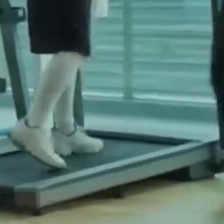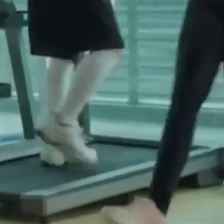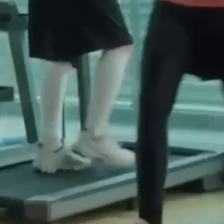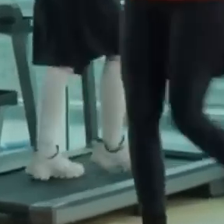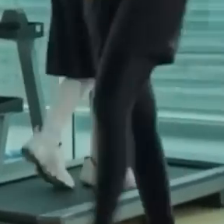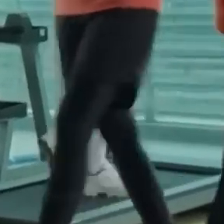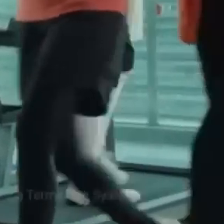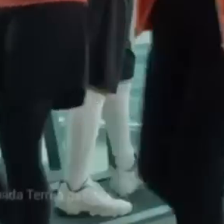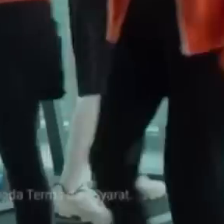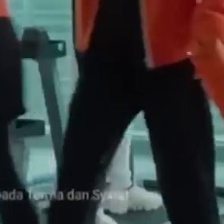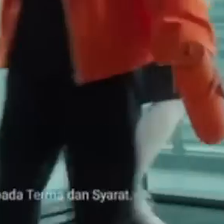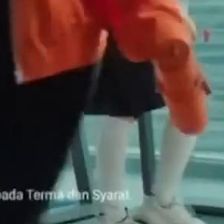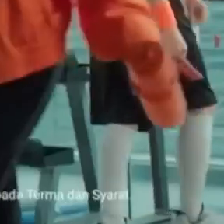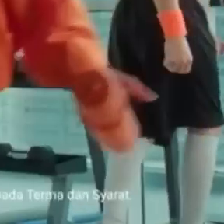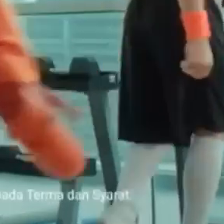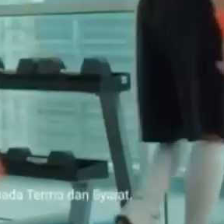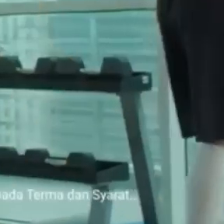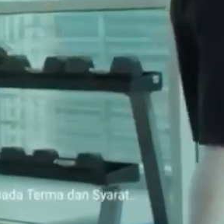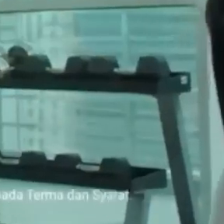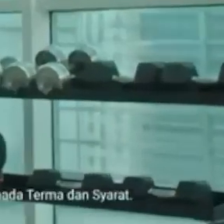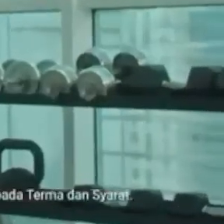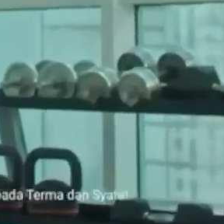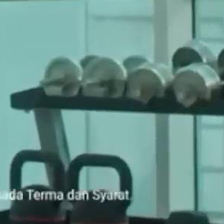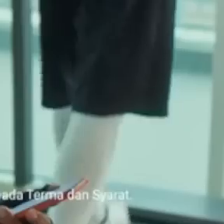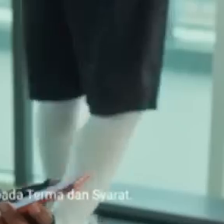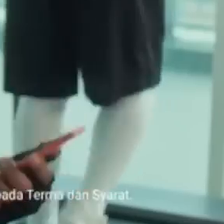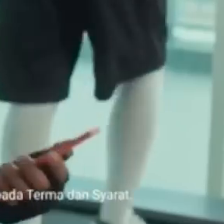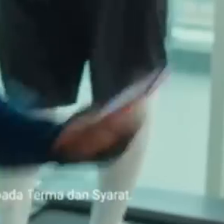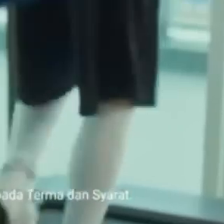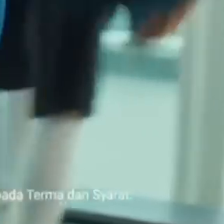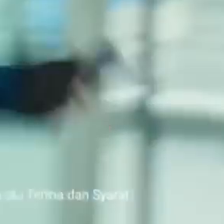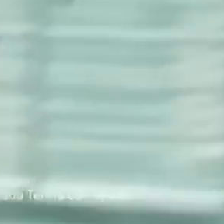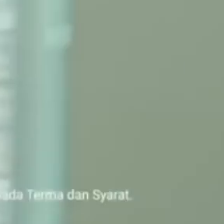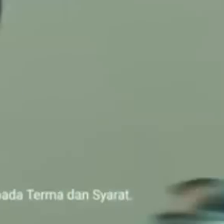Beli, beli! Betullah, Shopee ada penghantaran percuma.